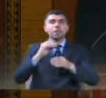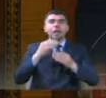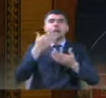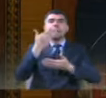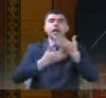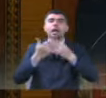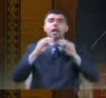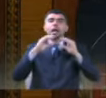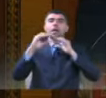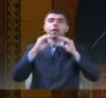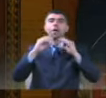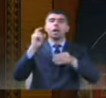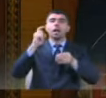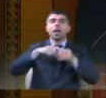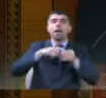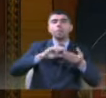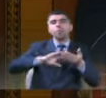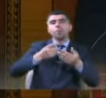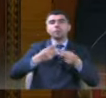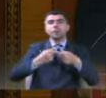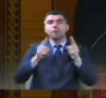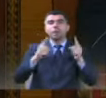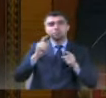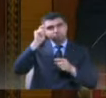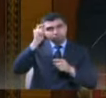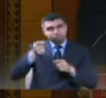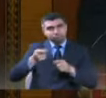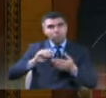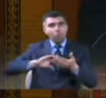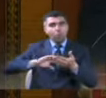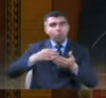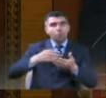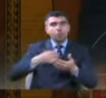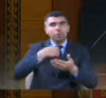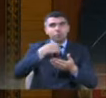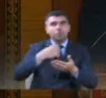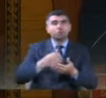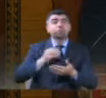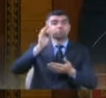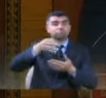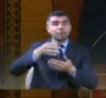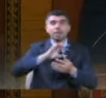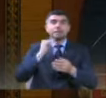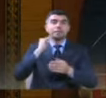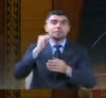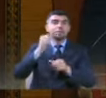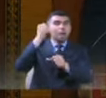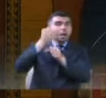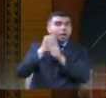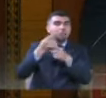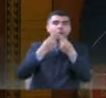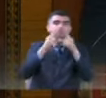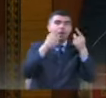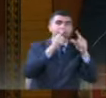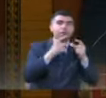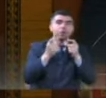النقابية، لأتقدم في البداية بتحيتي تقدير وإكبار وامتنان للطبقة العاملة وفي مختلف القطاعات